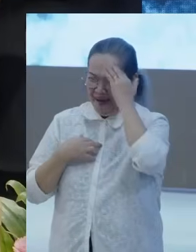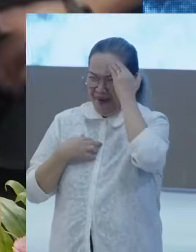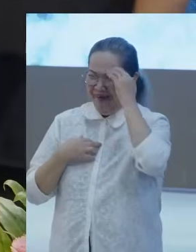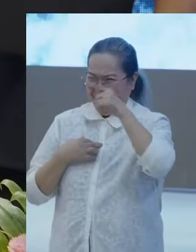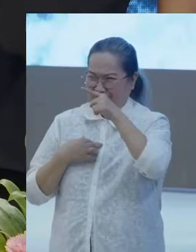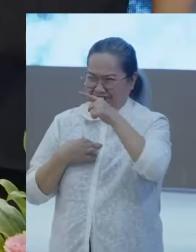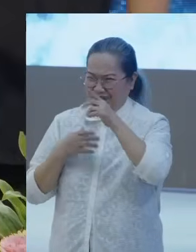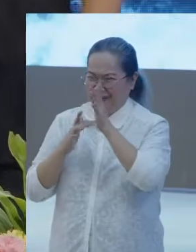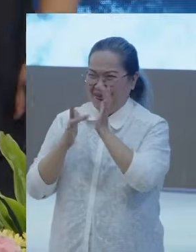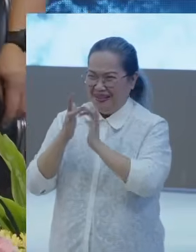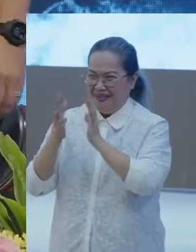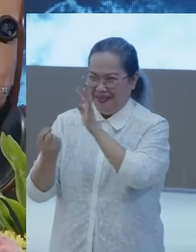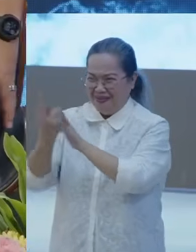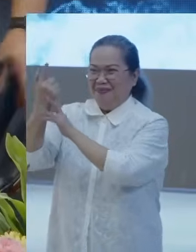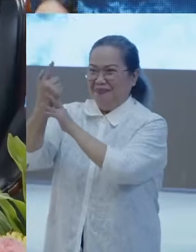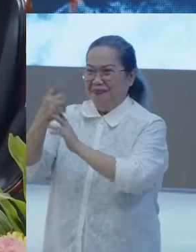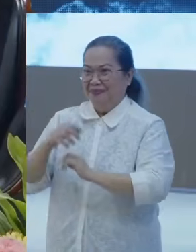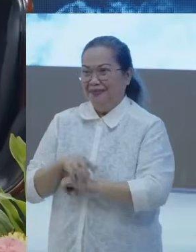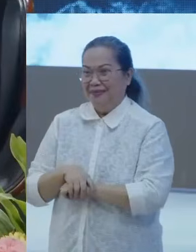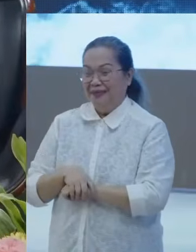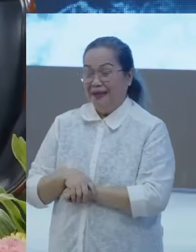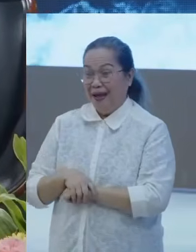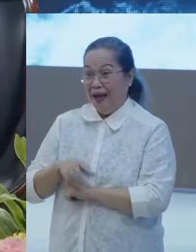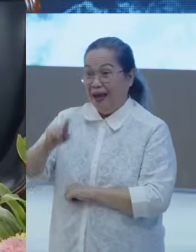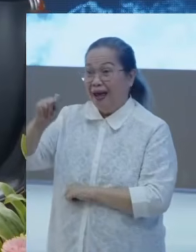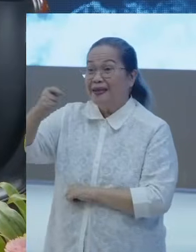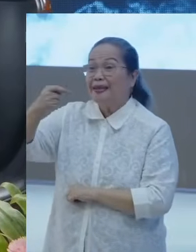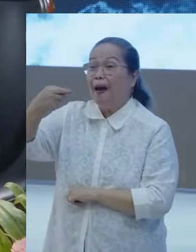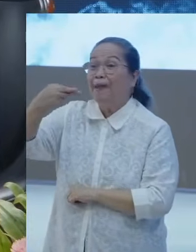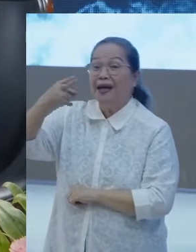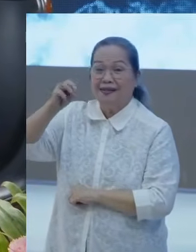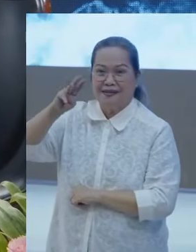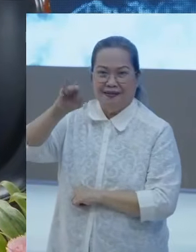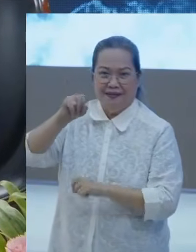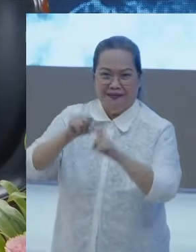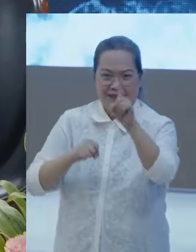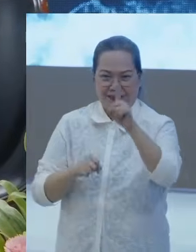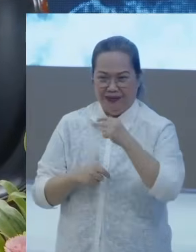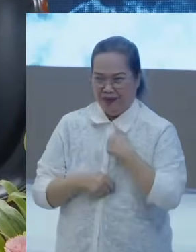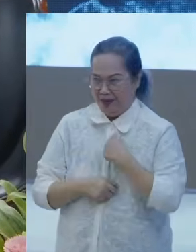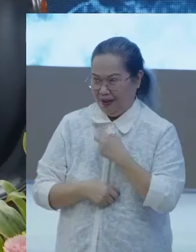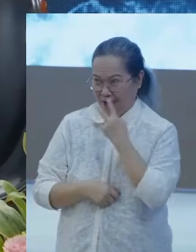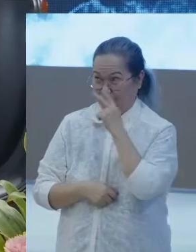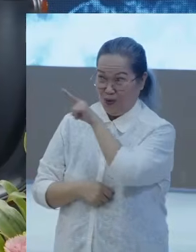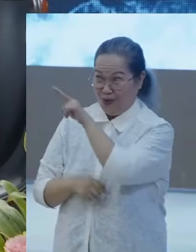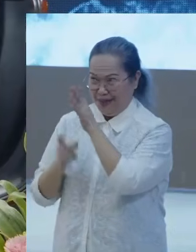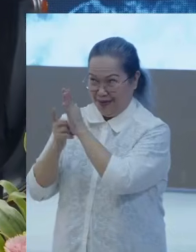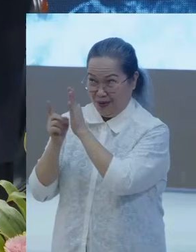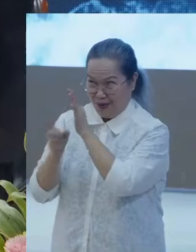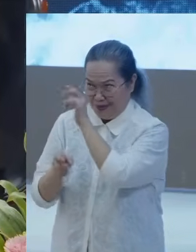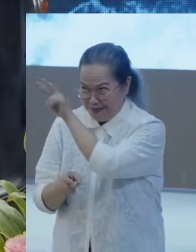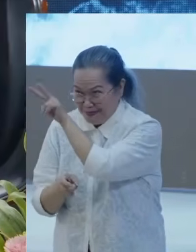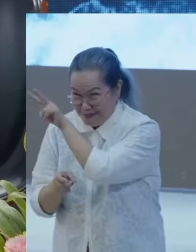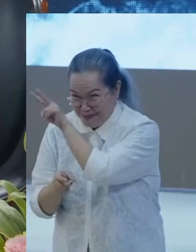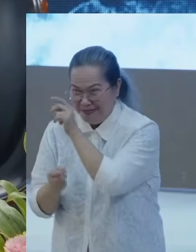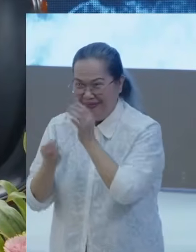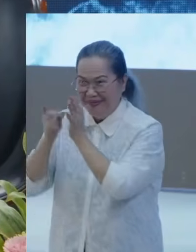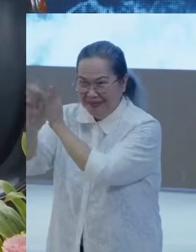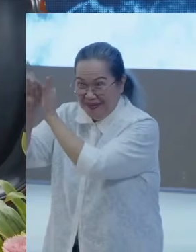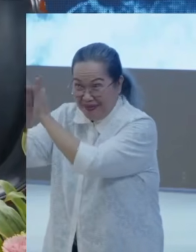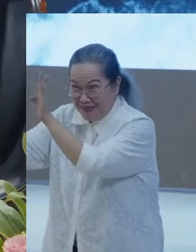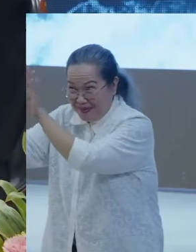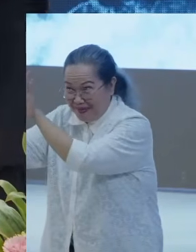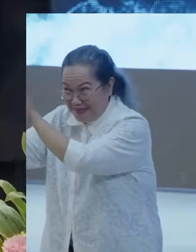nila na papasok si Jesus. Dali, Thomas, ha? Tignan mo yung pintuan. Basta tingin ka lang